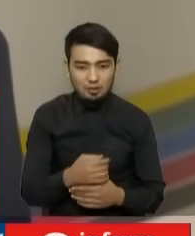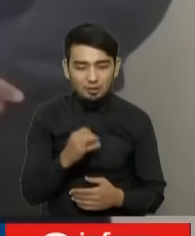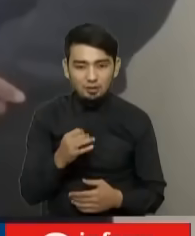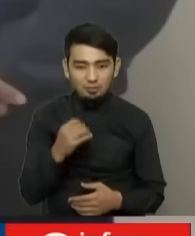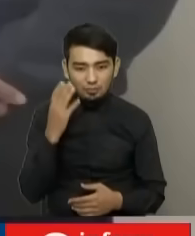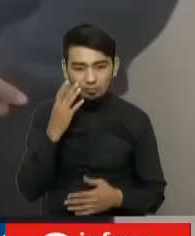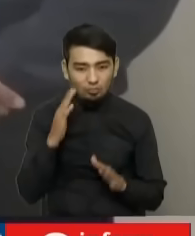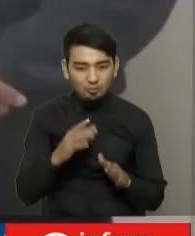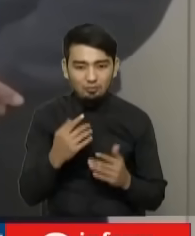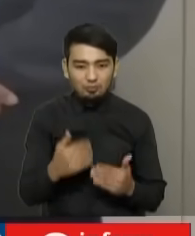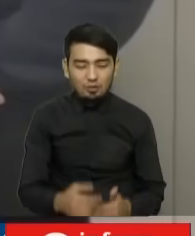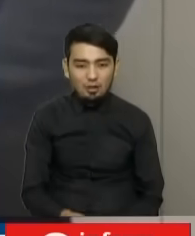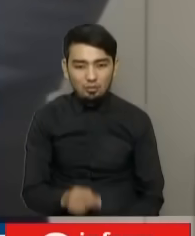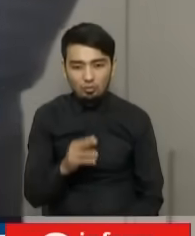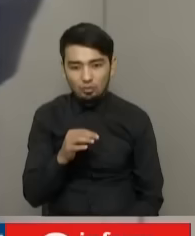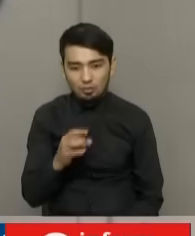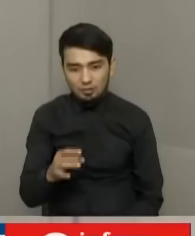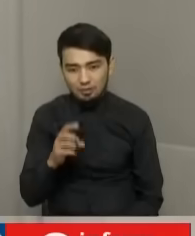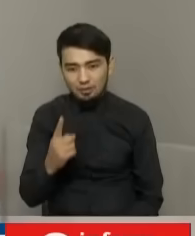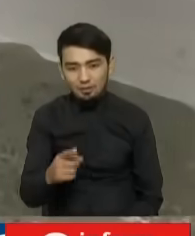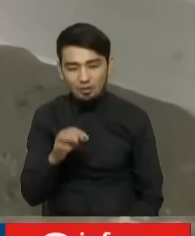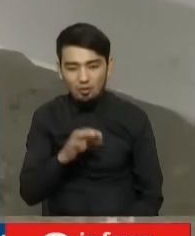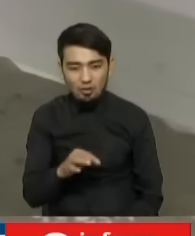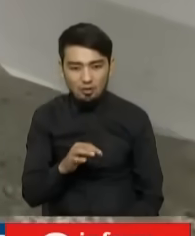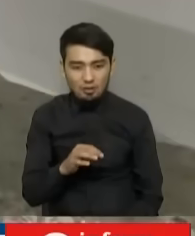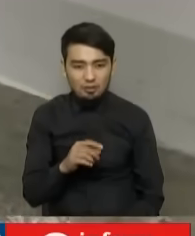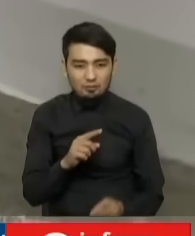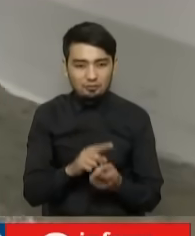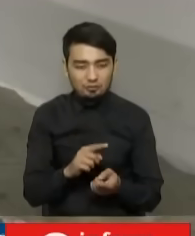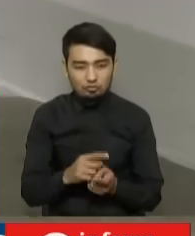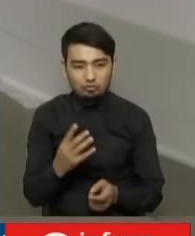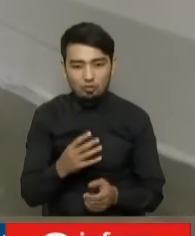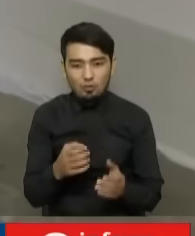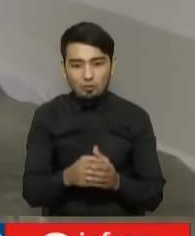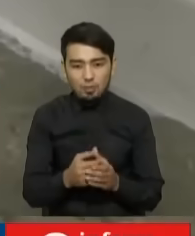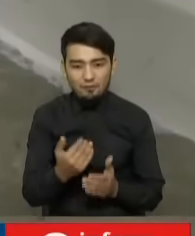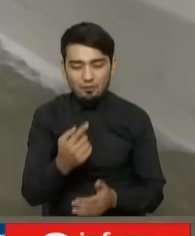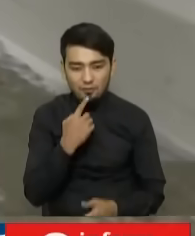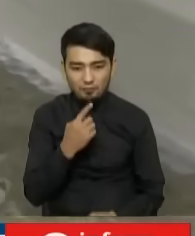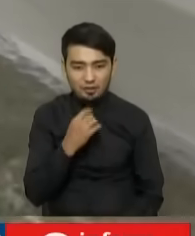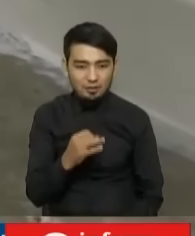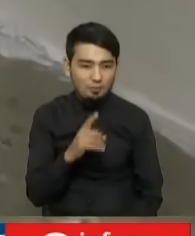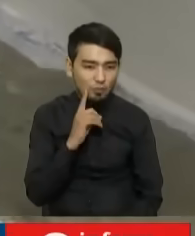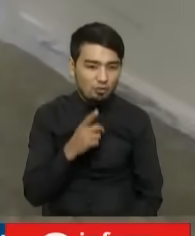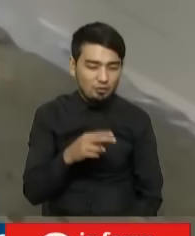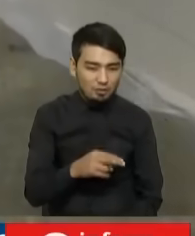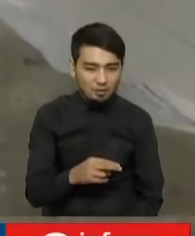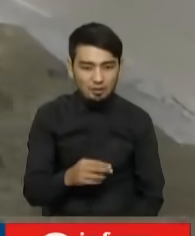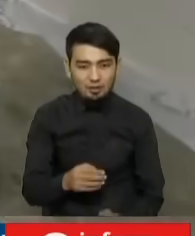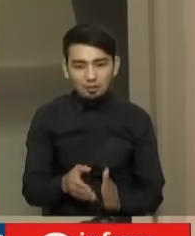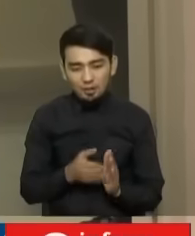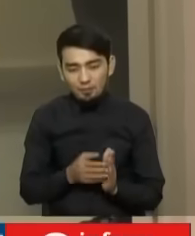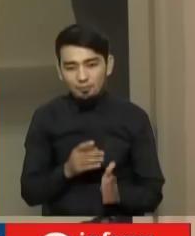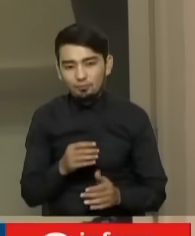барам. Тұрақта донорға айналған азаматтың ғана еңселек кездесетін 4-ші топқа жатады. Ол жастарды үнемі жақсылық жасауға шақырамын